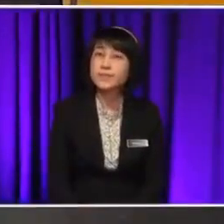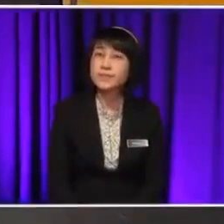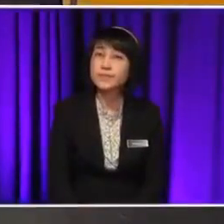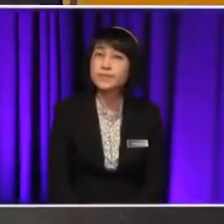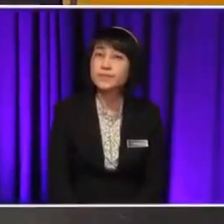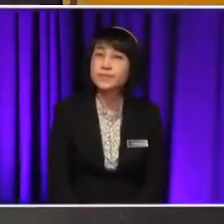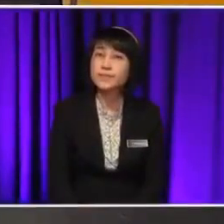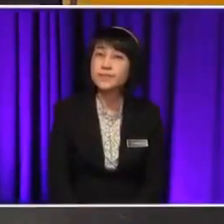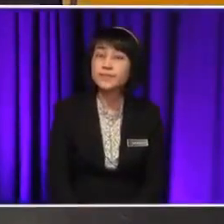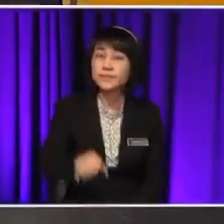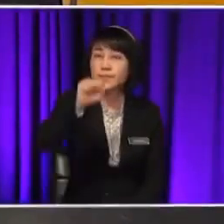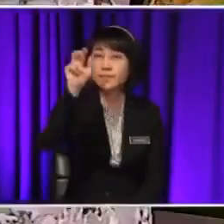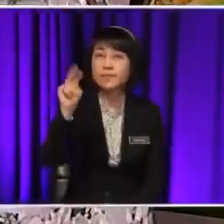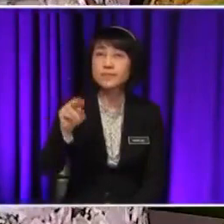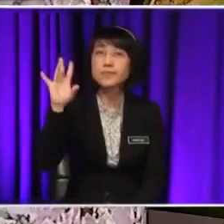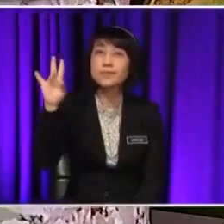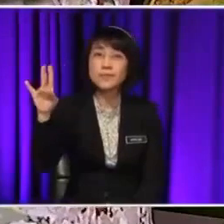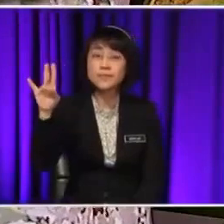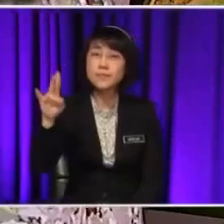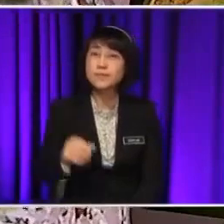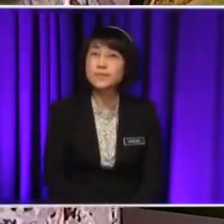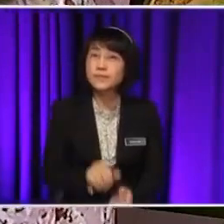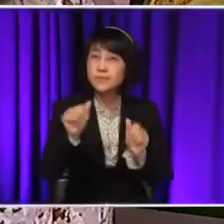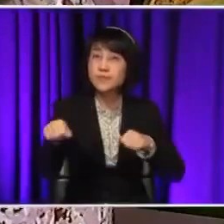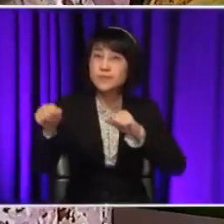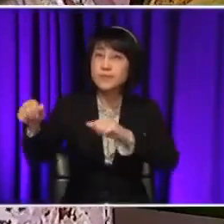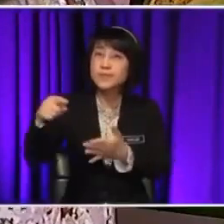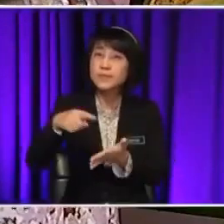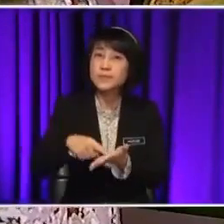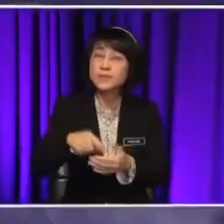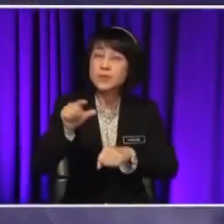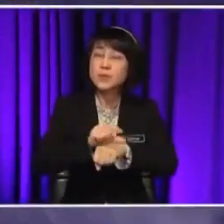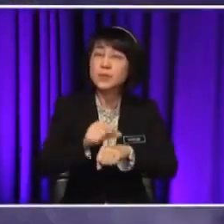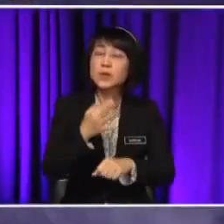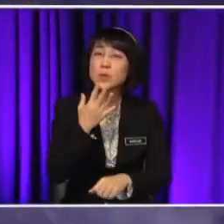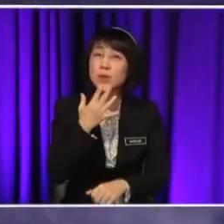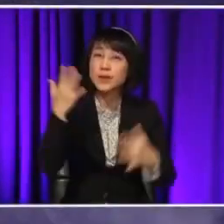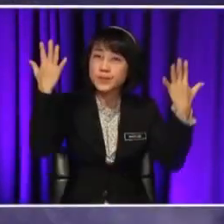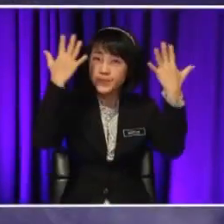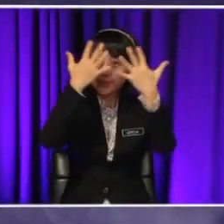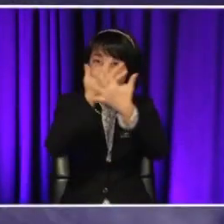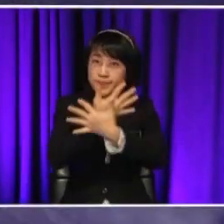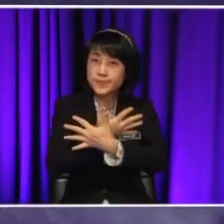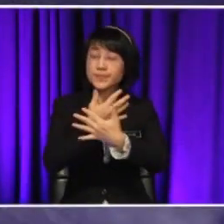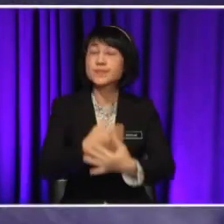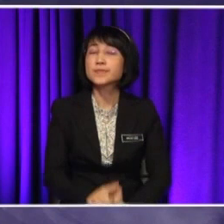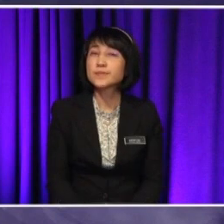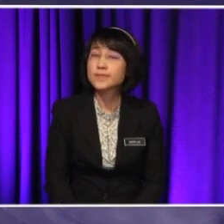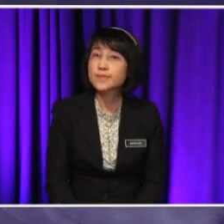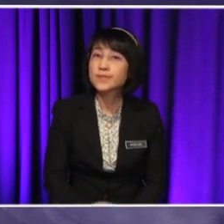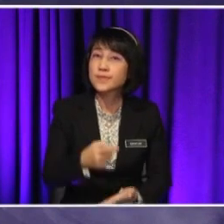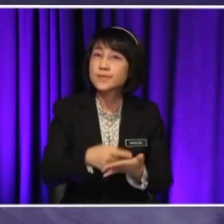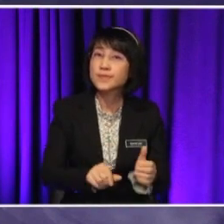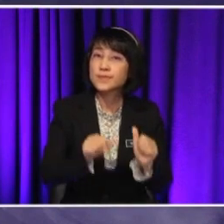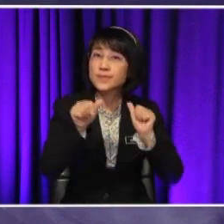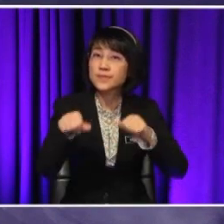Ulang kaji 7. Okey, aliran ini kerap menggunakan warna-warna yang kusam, suram dan kelam. Baru tadi cikgu sebut. Apakah